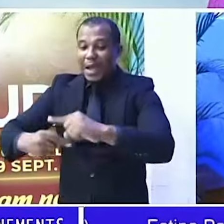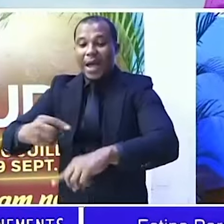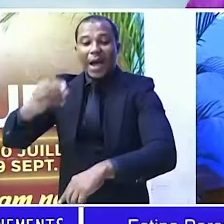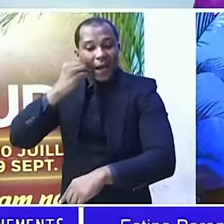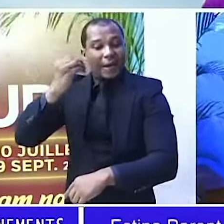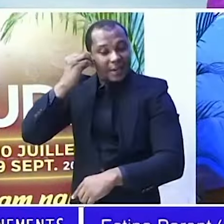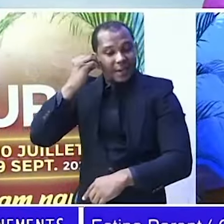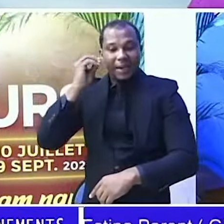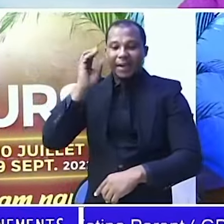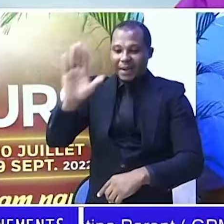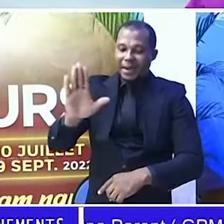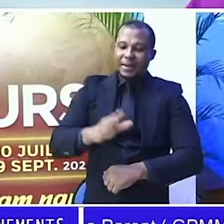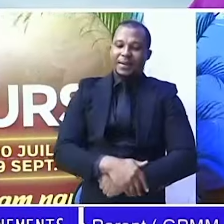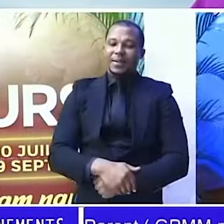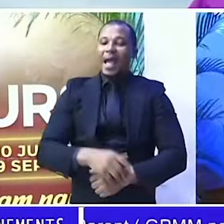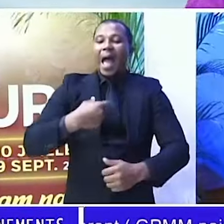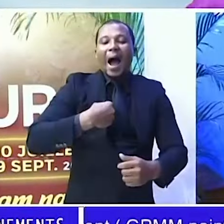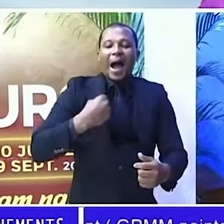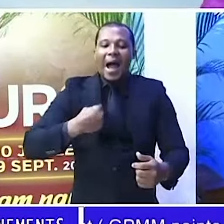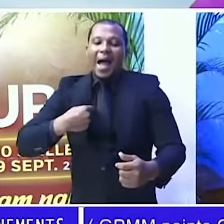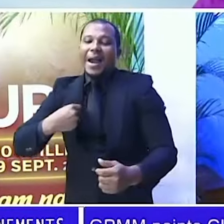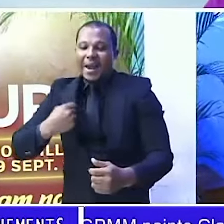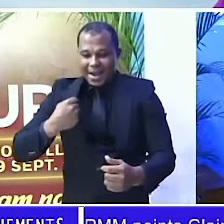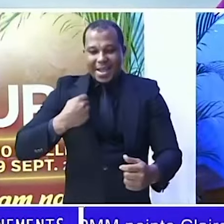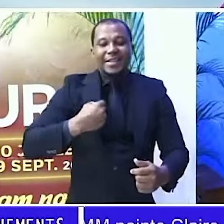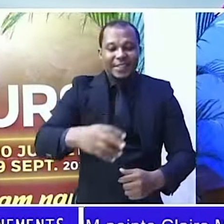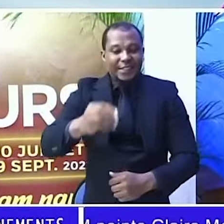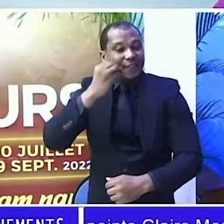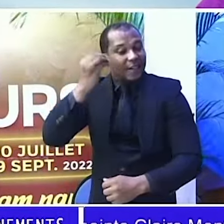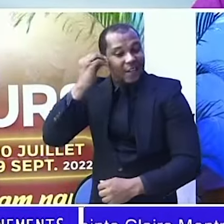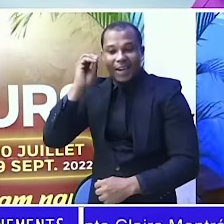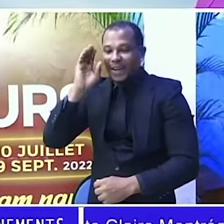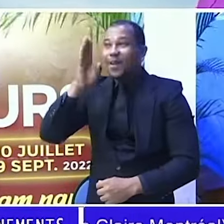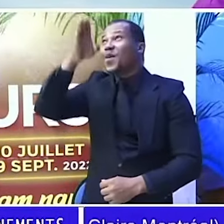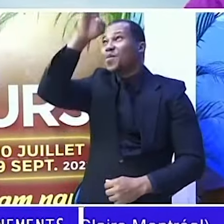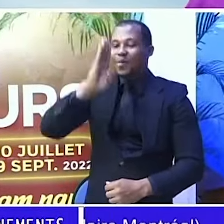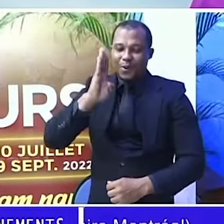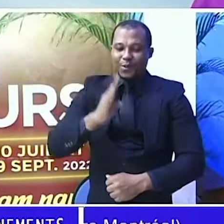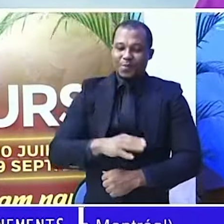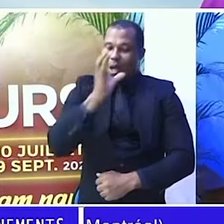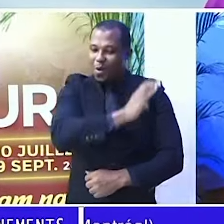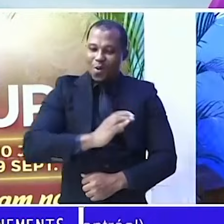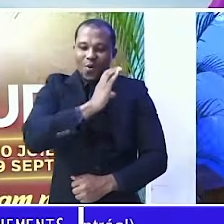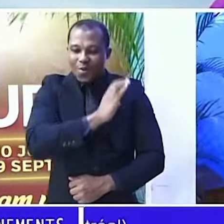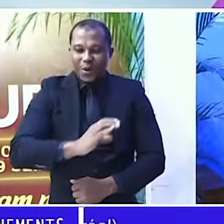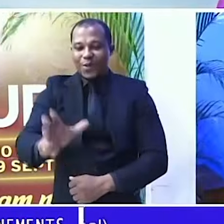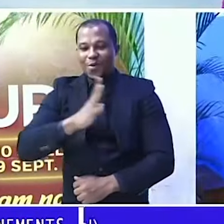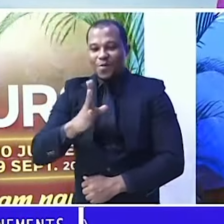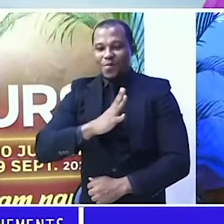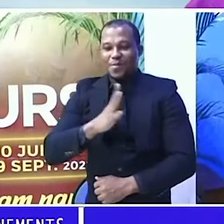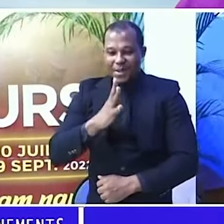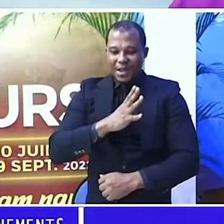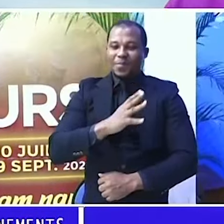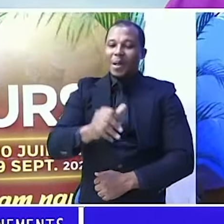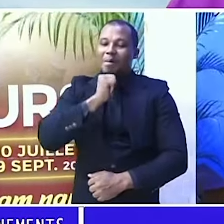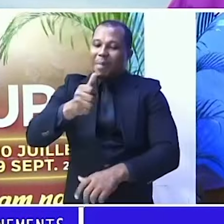l'aise. Mets-toi à l'aise avec bon Dieu. Bah, bon Dieu, on t'y crasse dans le temps. Comportez-vous bien dans le corps. Pas courir suivre